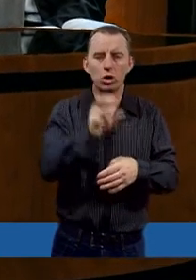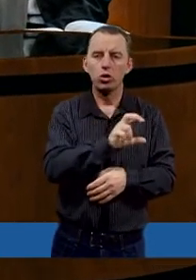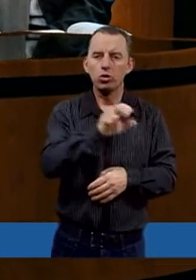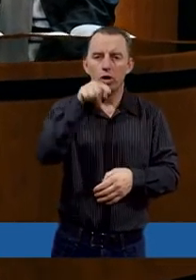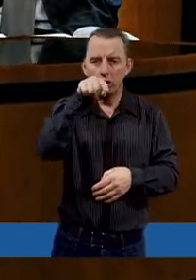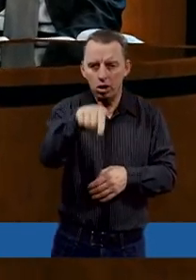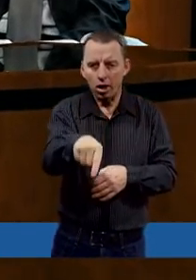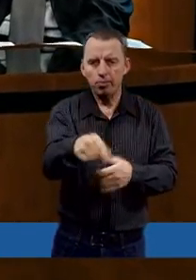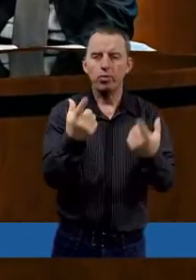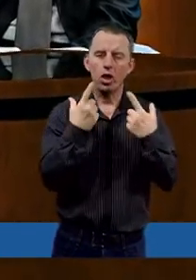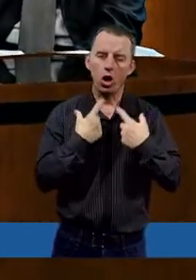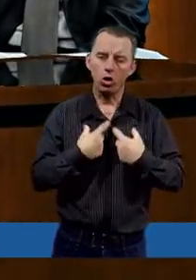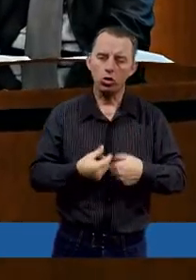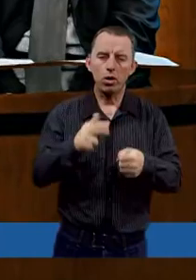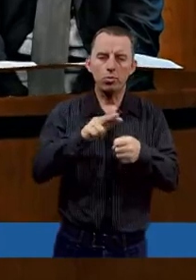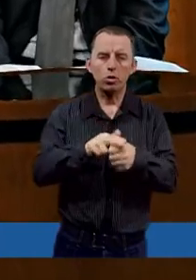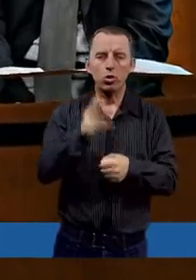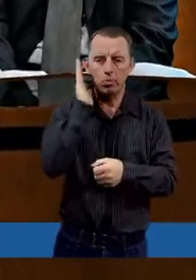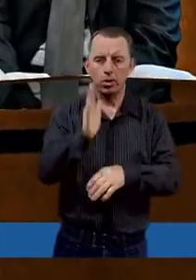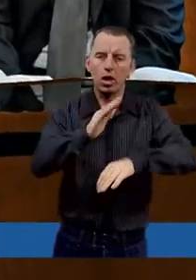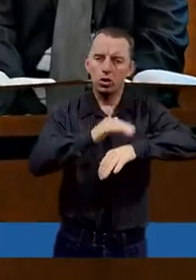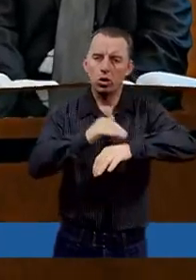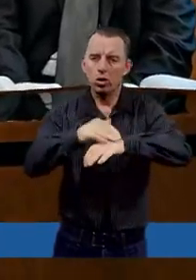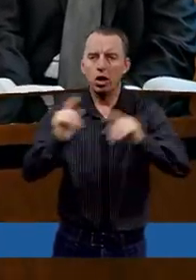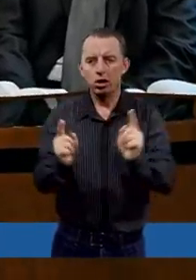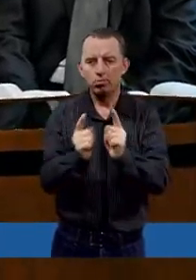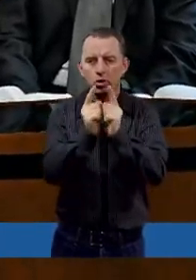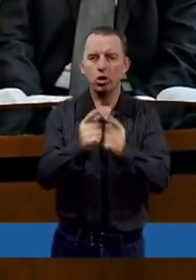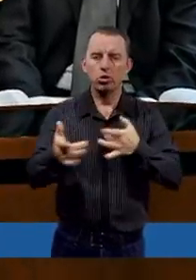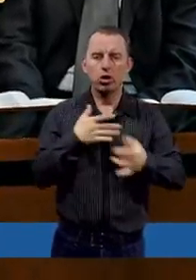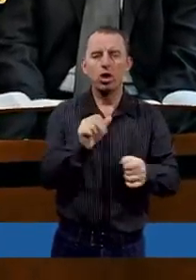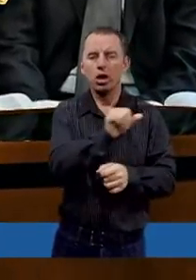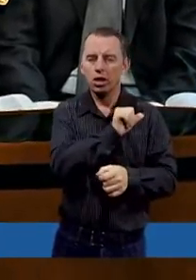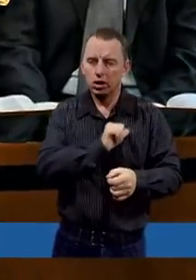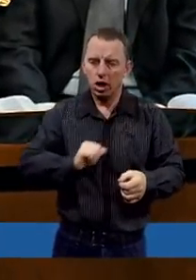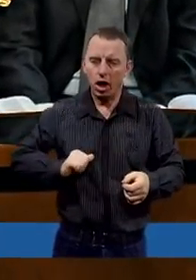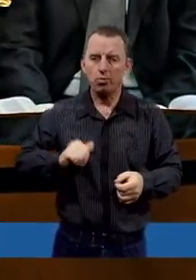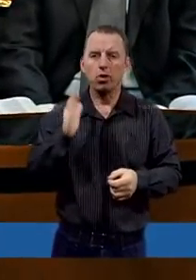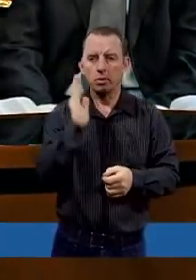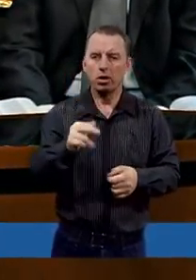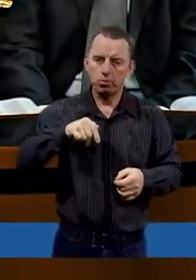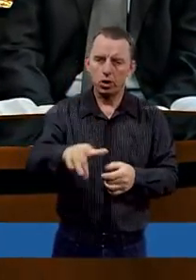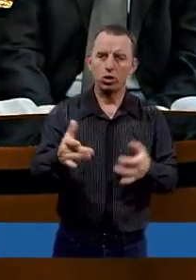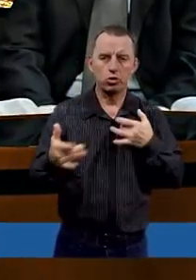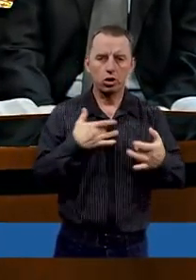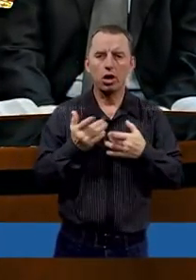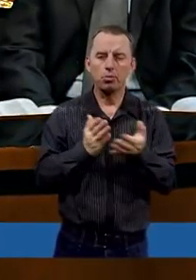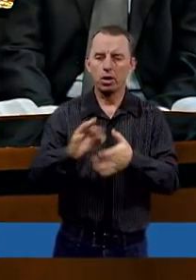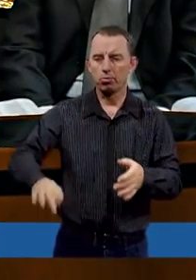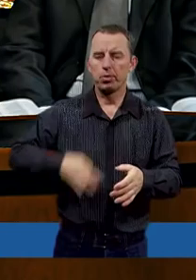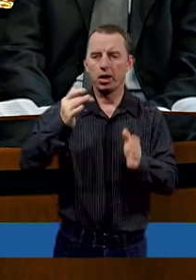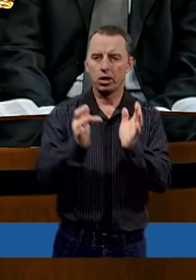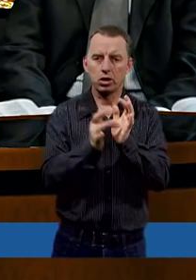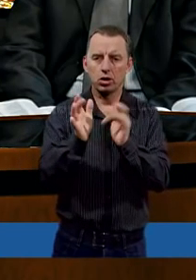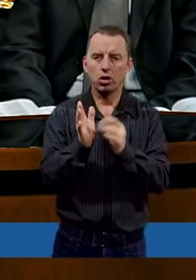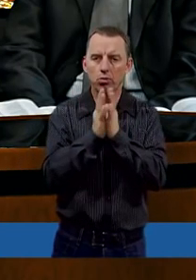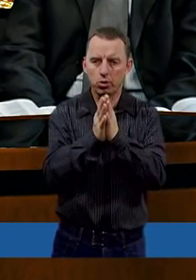będąc osobami, które będą spotykały się z cierpieniem, czy sami może będziemy przechodzić przez cierpienie. Przez Pana Jezusa proszę,